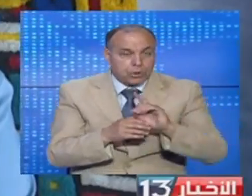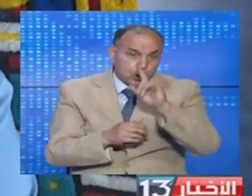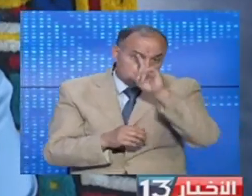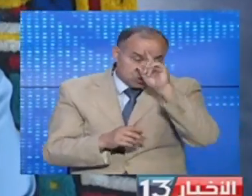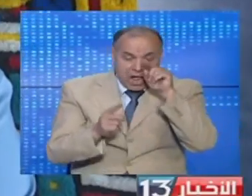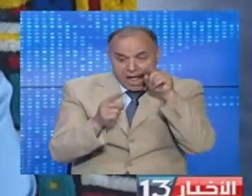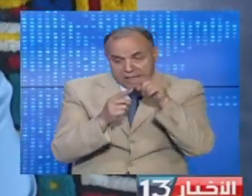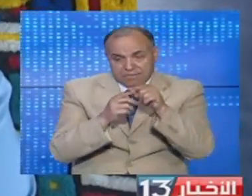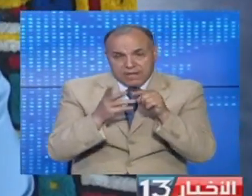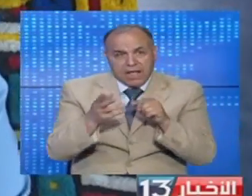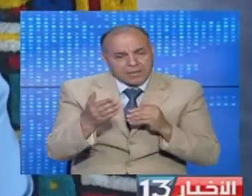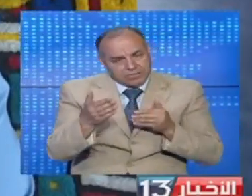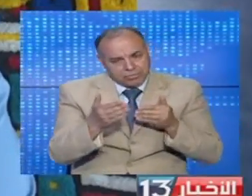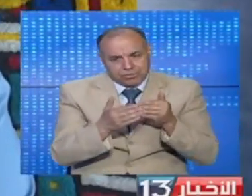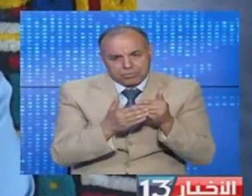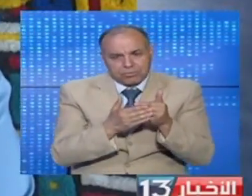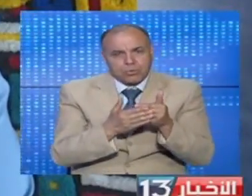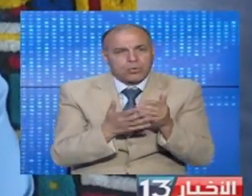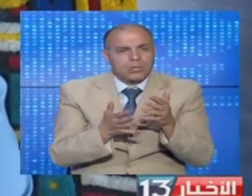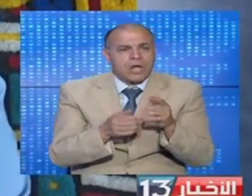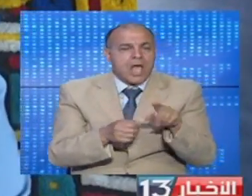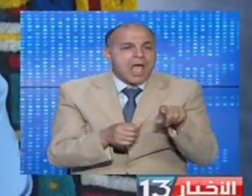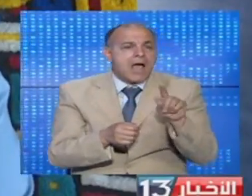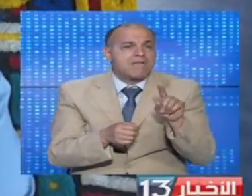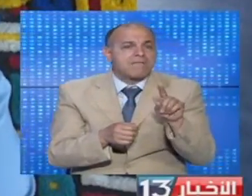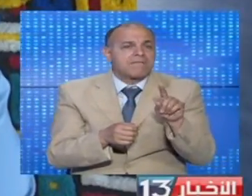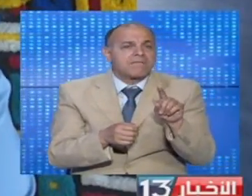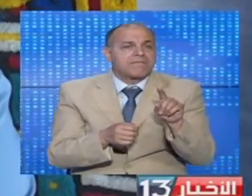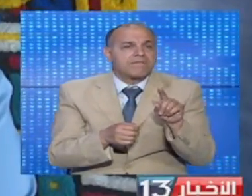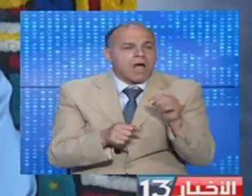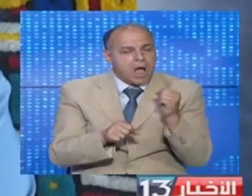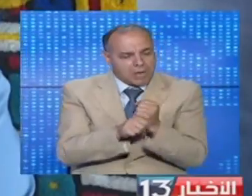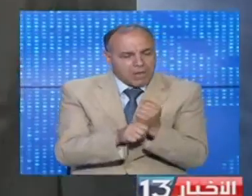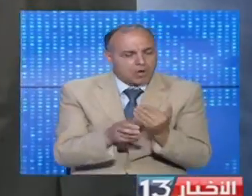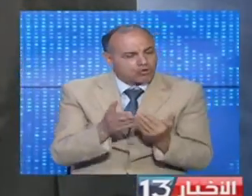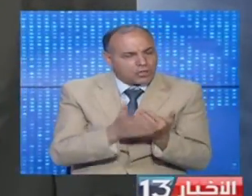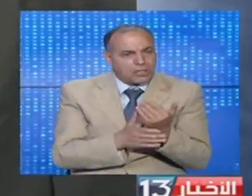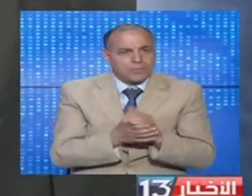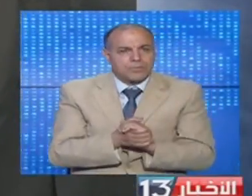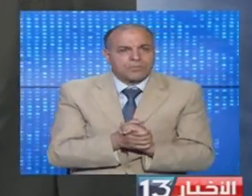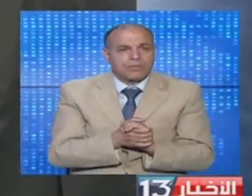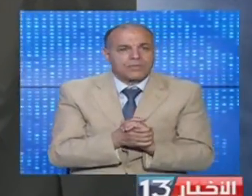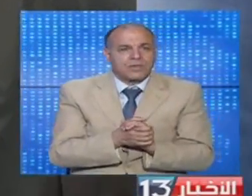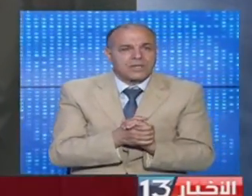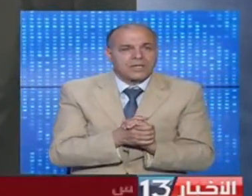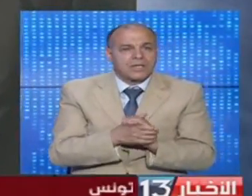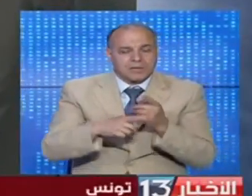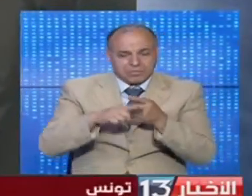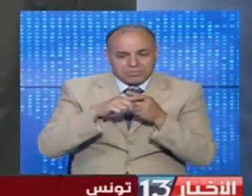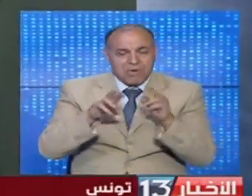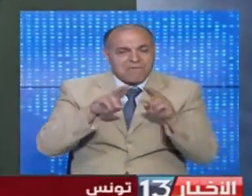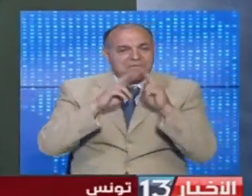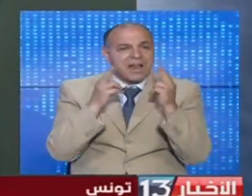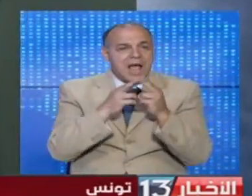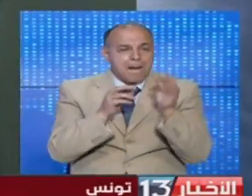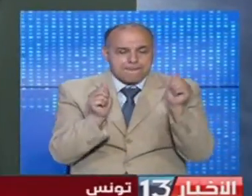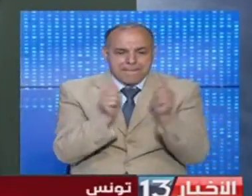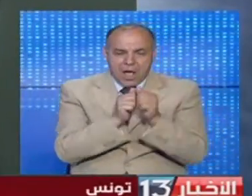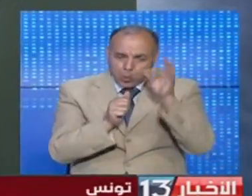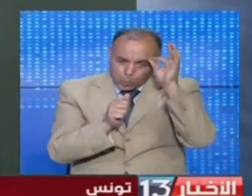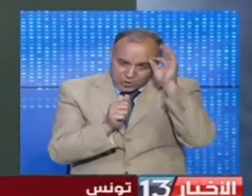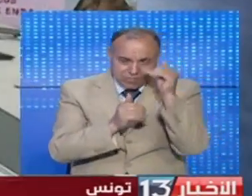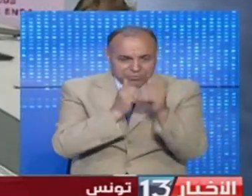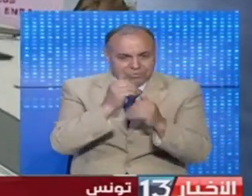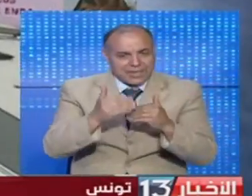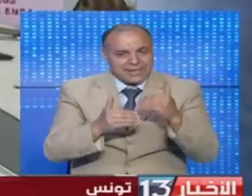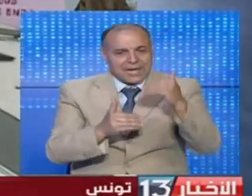الله الهدف من خلال ما يقارب الف موطن شغل انخراط الشركاء الدوليين مع تونس في دفع عجله